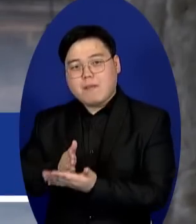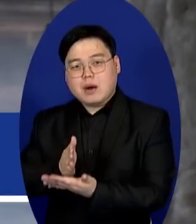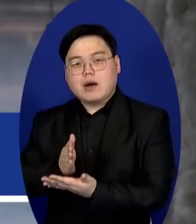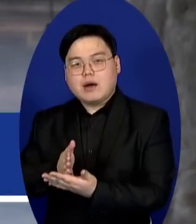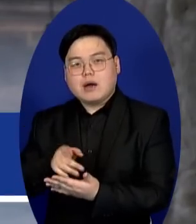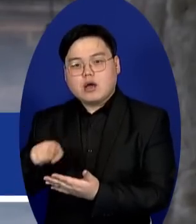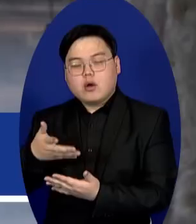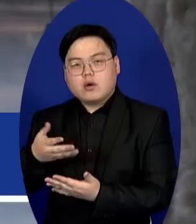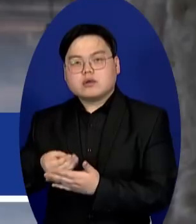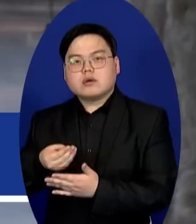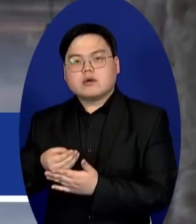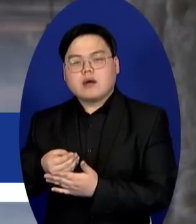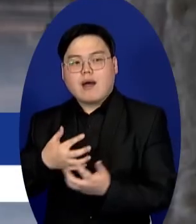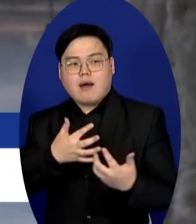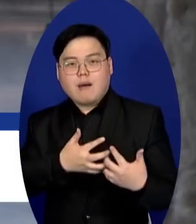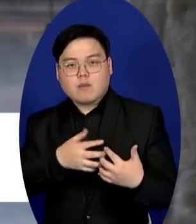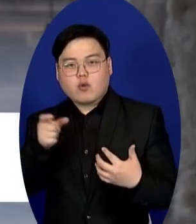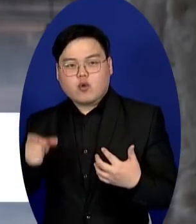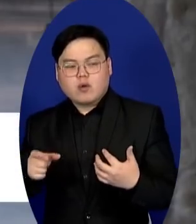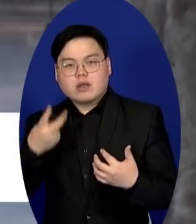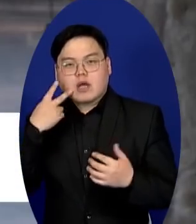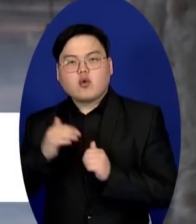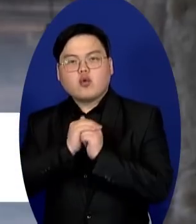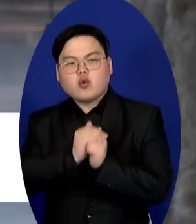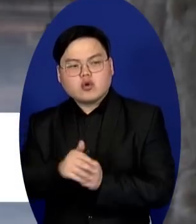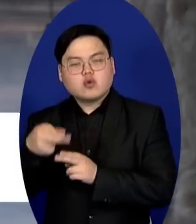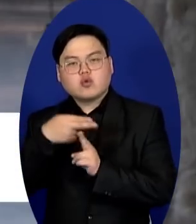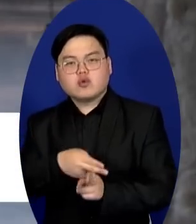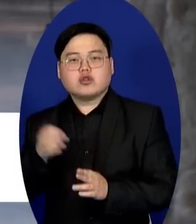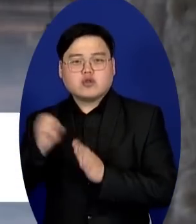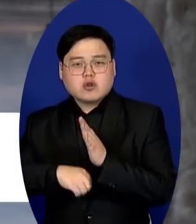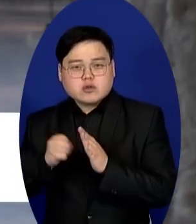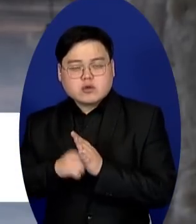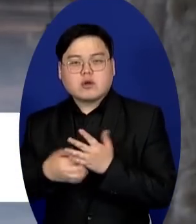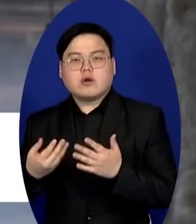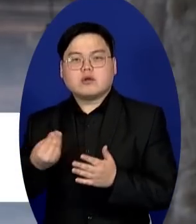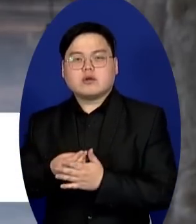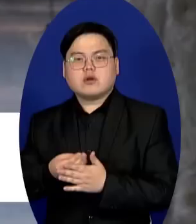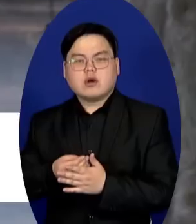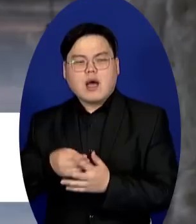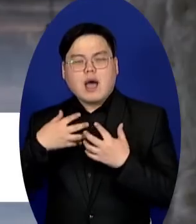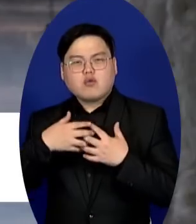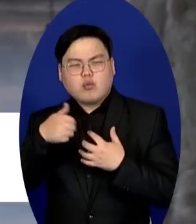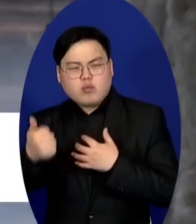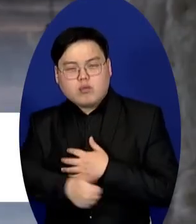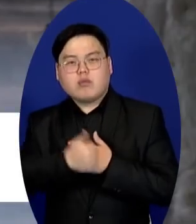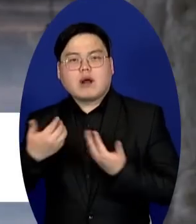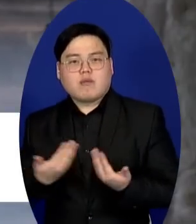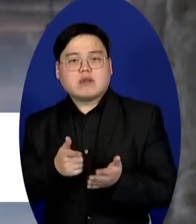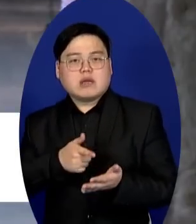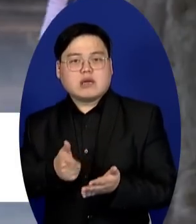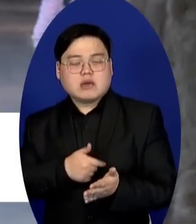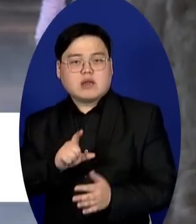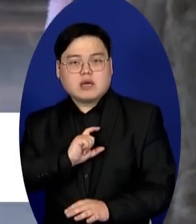бол үргэлж одоо тэр дээдлэж тэдэнд тусалж байх хэрэгтэй зүйл бүрвэл одоо оршин тогтнох хэрэгтэй гэж зүйл